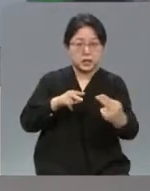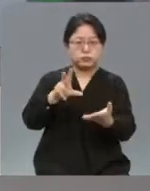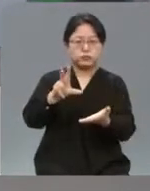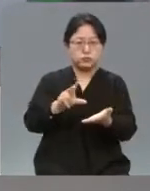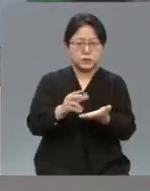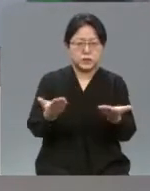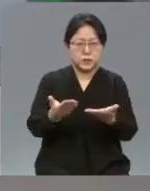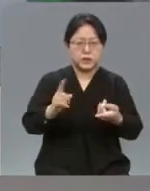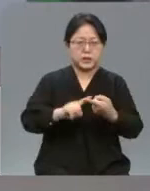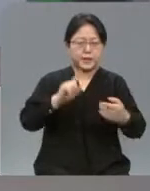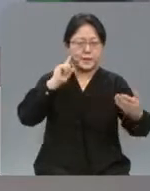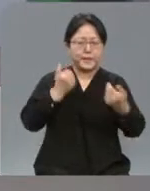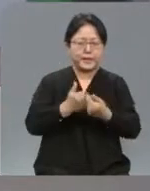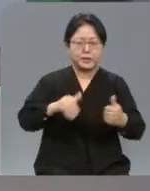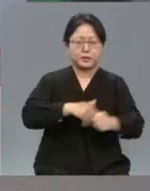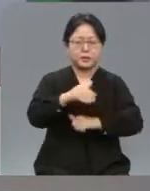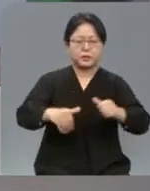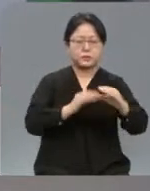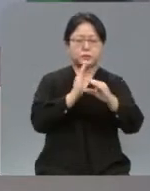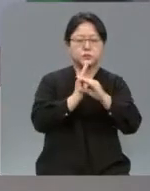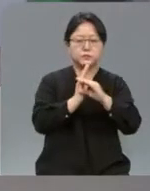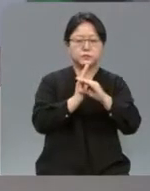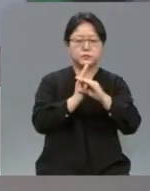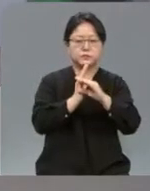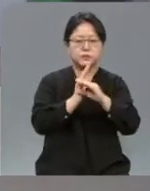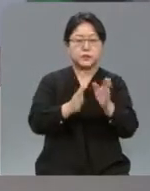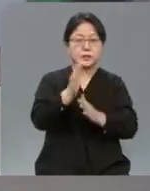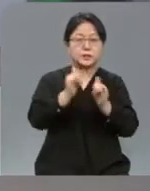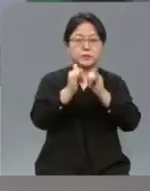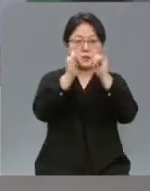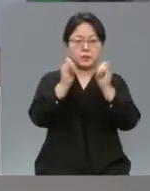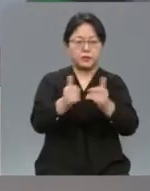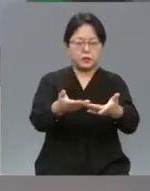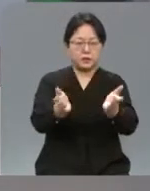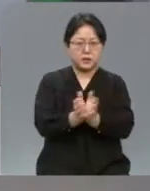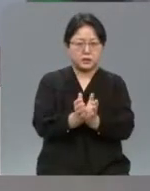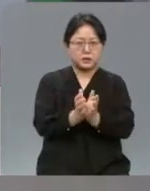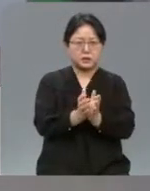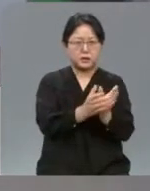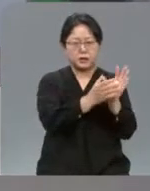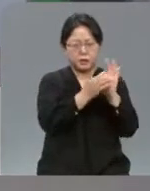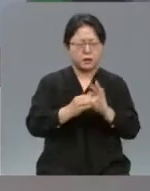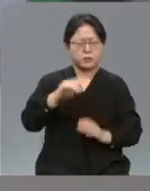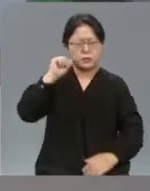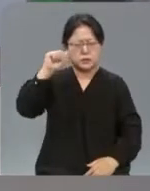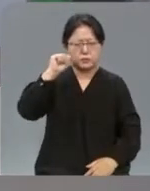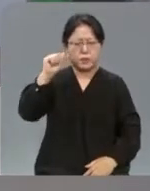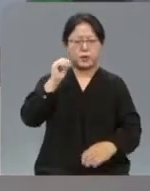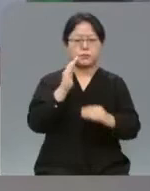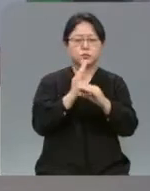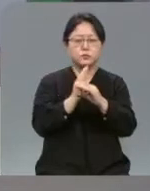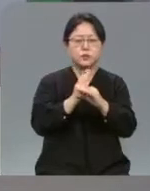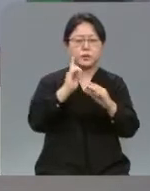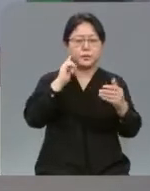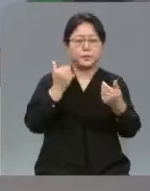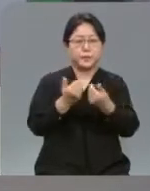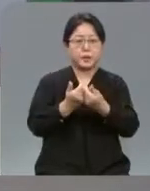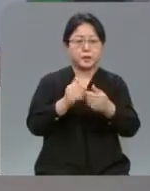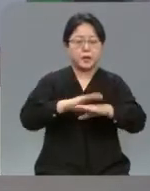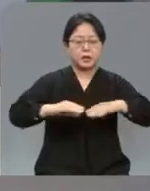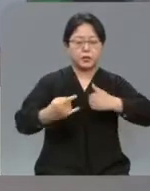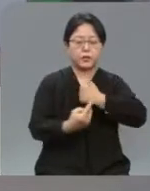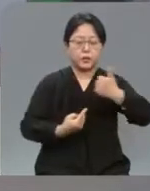100 반대하는 여론이 거세지고 있습니다 시민 사회단체가 돌아가면 릴레이 집회를 열고 있는데요 반대 대책위원회는